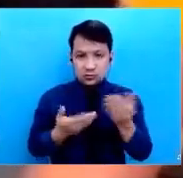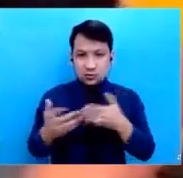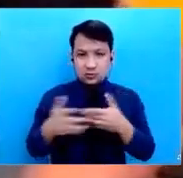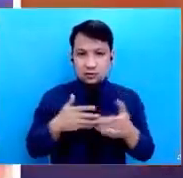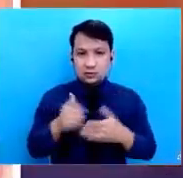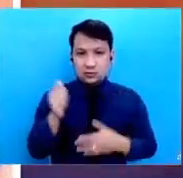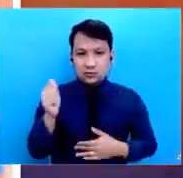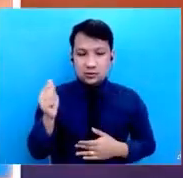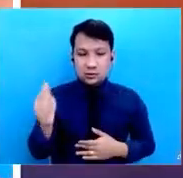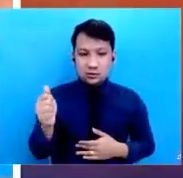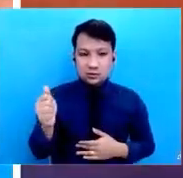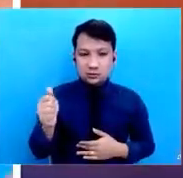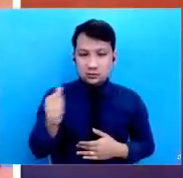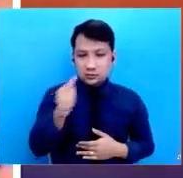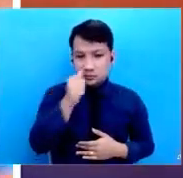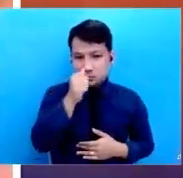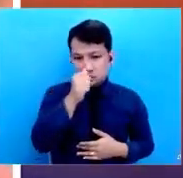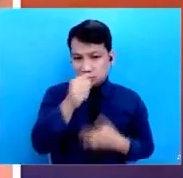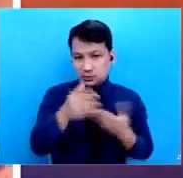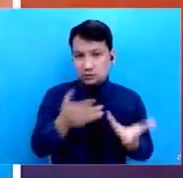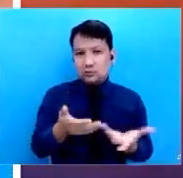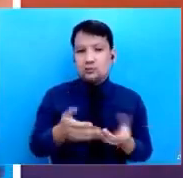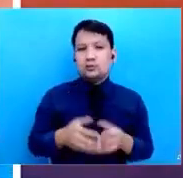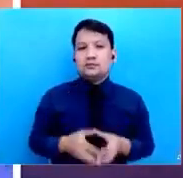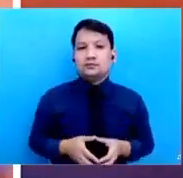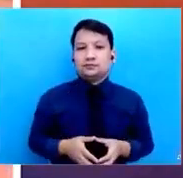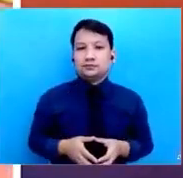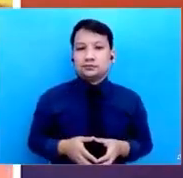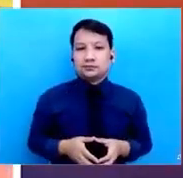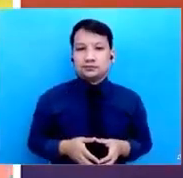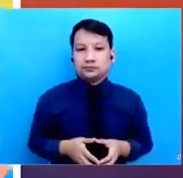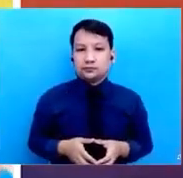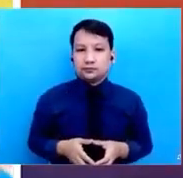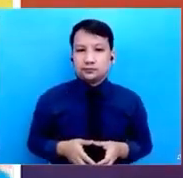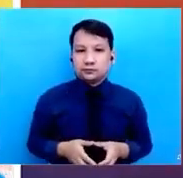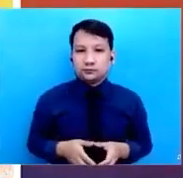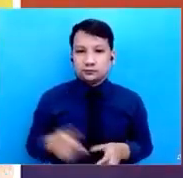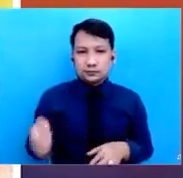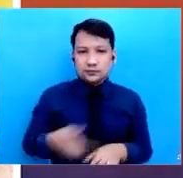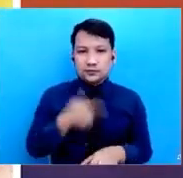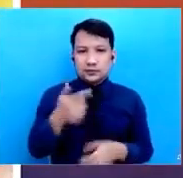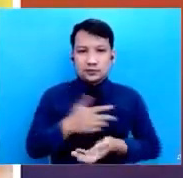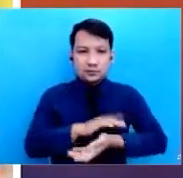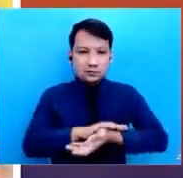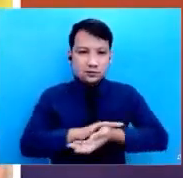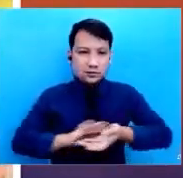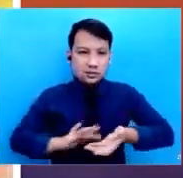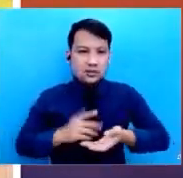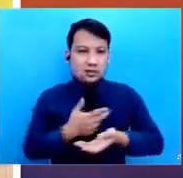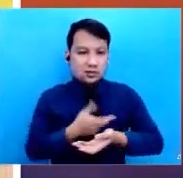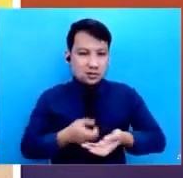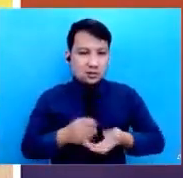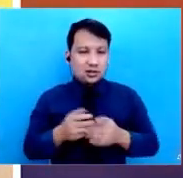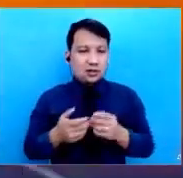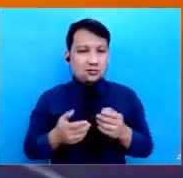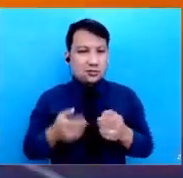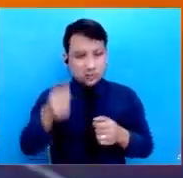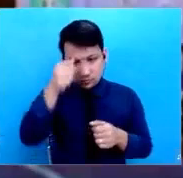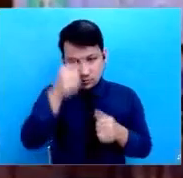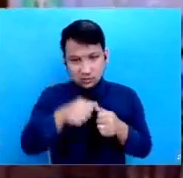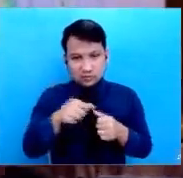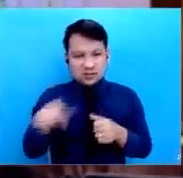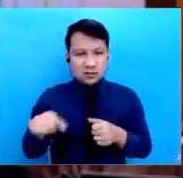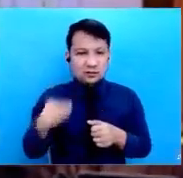medication. Ang galing mo. Ikaw forever dapat ang kumuha ng blood ko. Inalala ni Cristeta